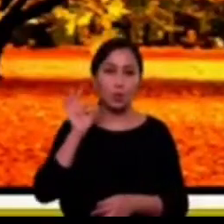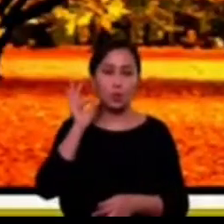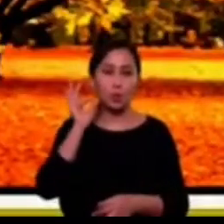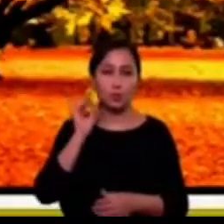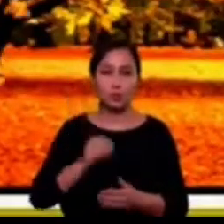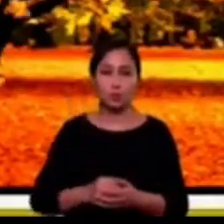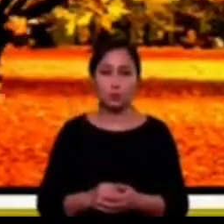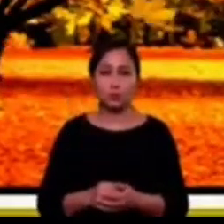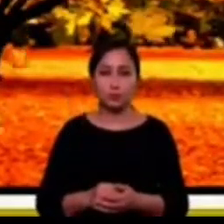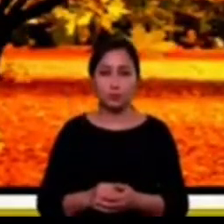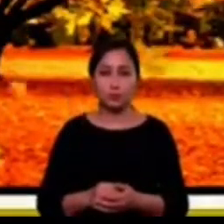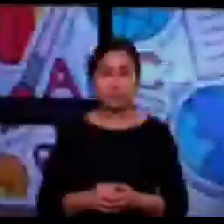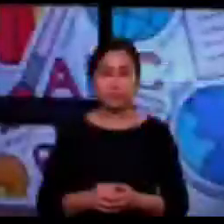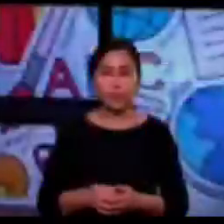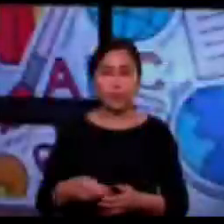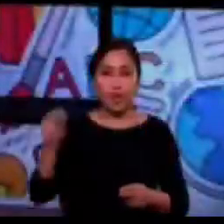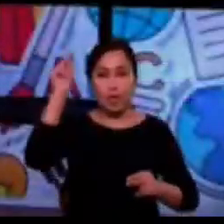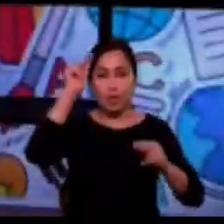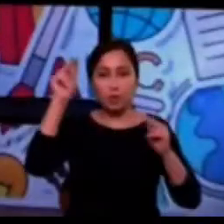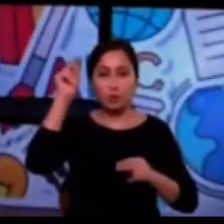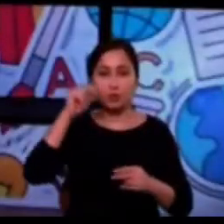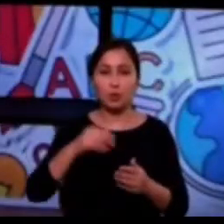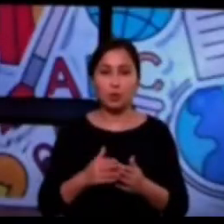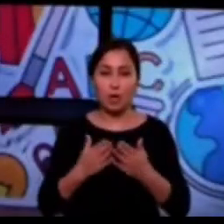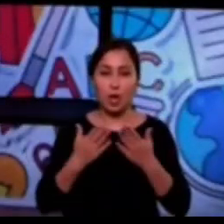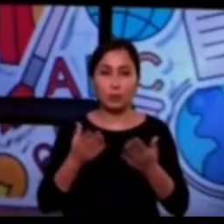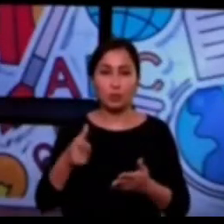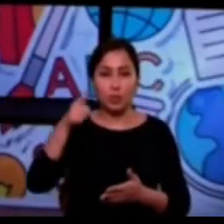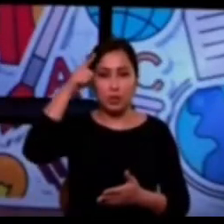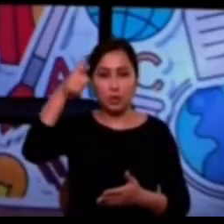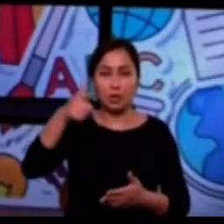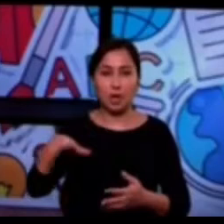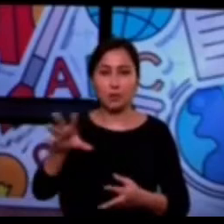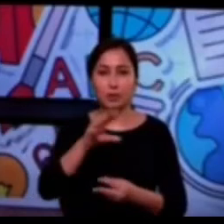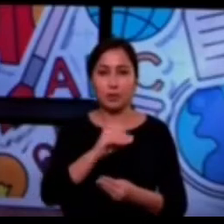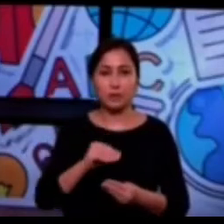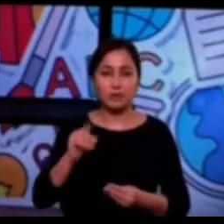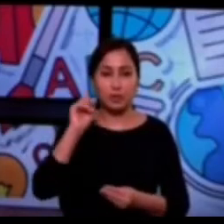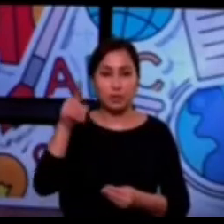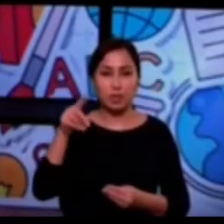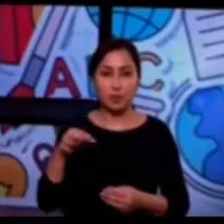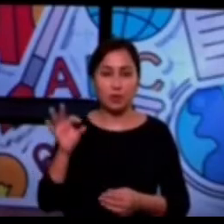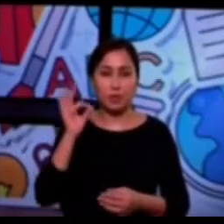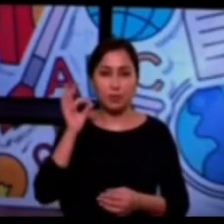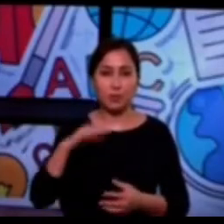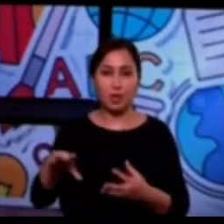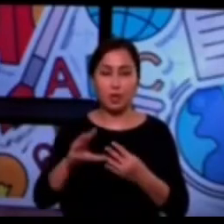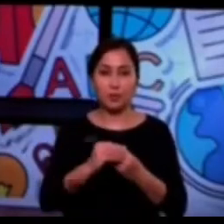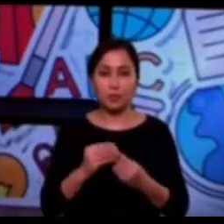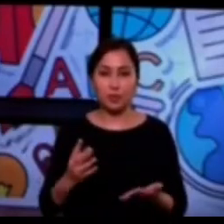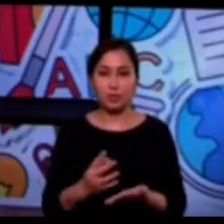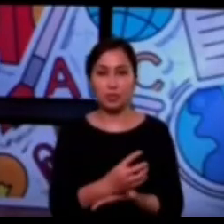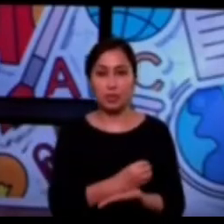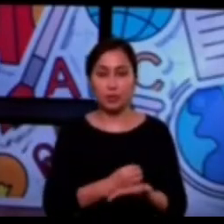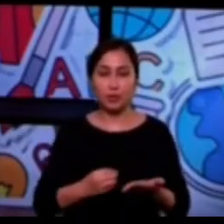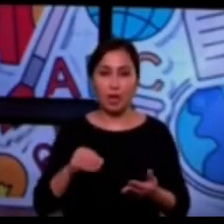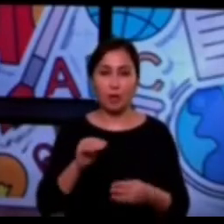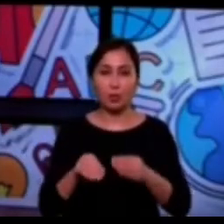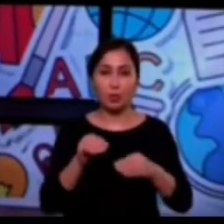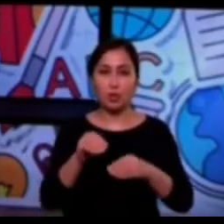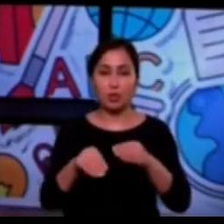осень. Из уроков обучения грамоте вы знаете, что осенью мы собираем